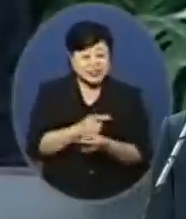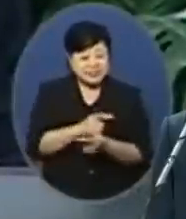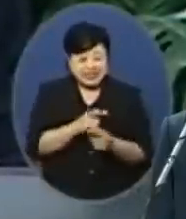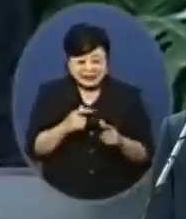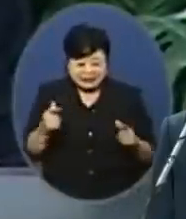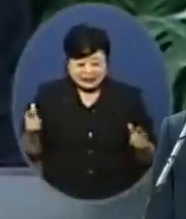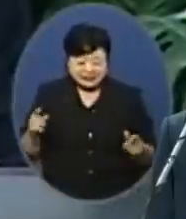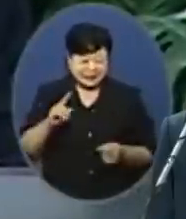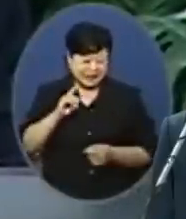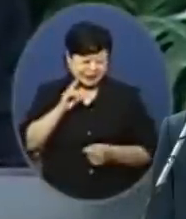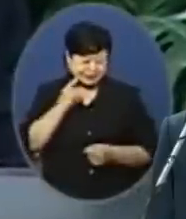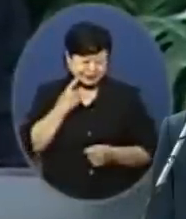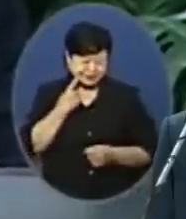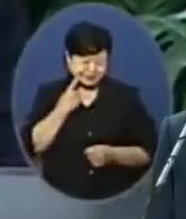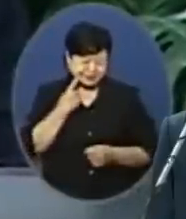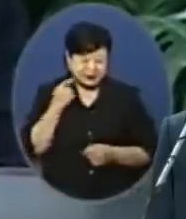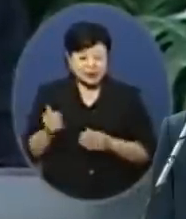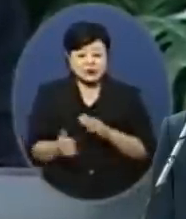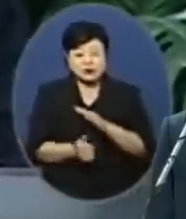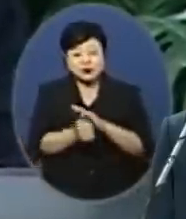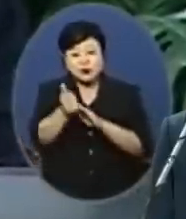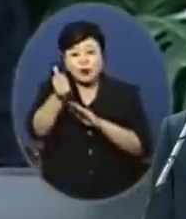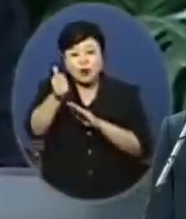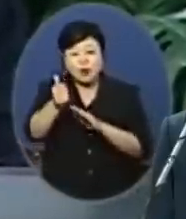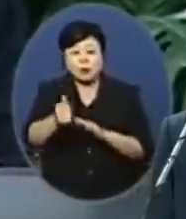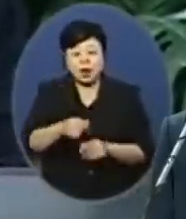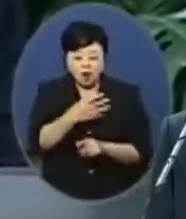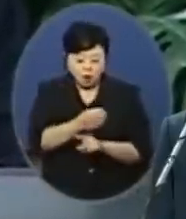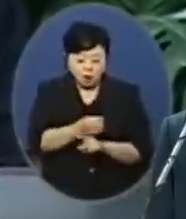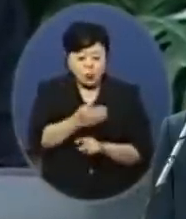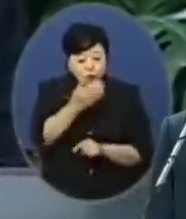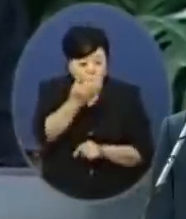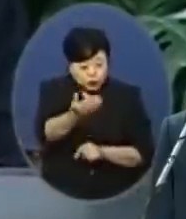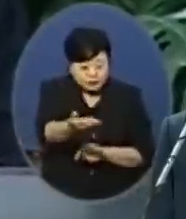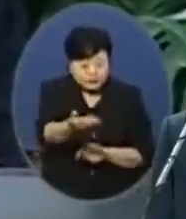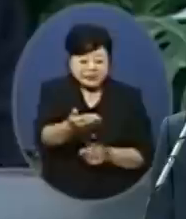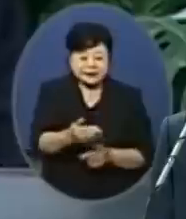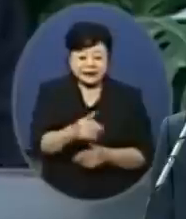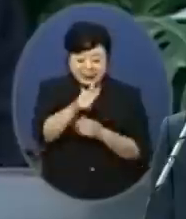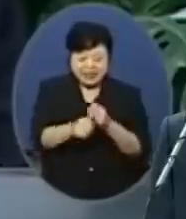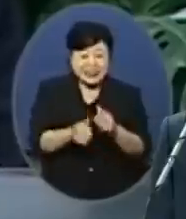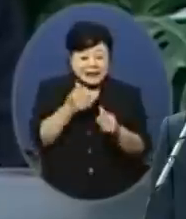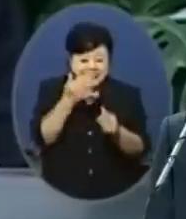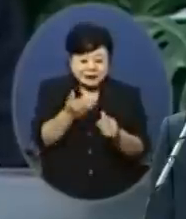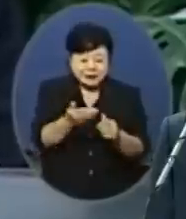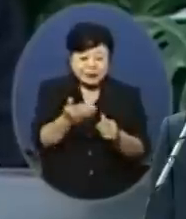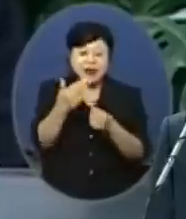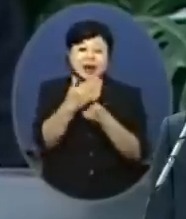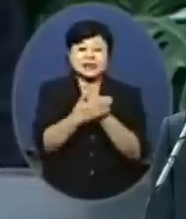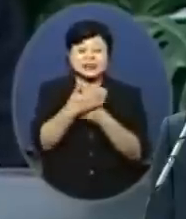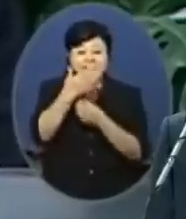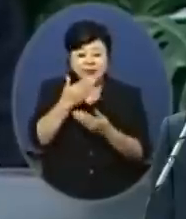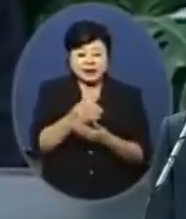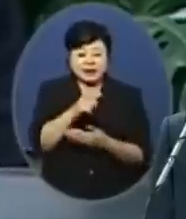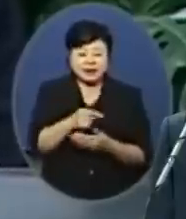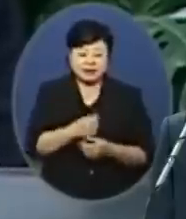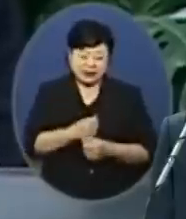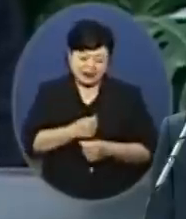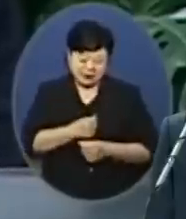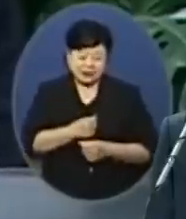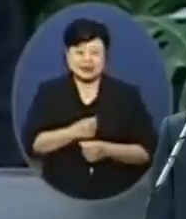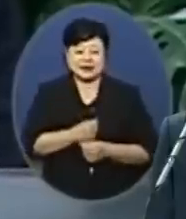않는 아름다운 소망을 보물로 주시는 것입니다. 하나님의 은혜를 받아서 마음에